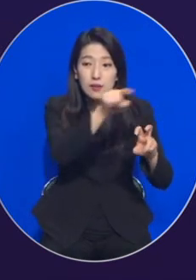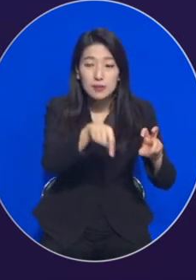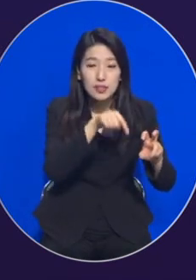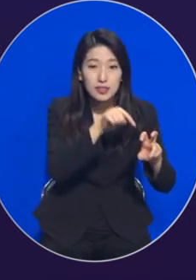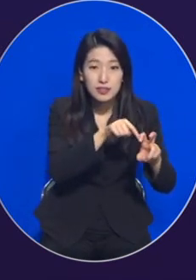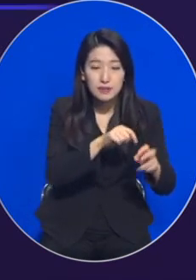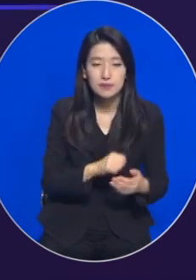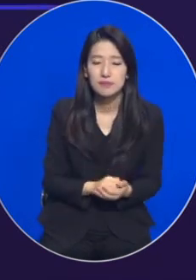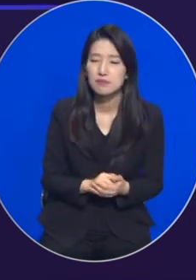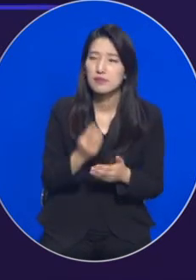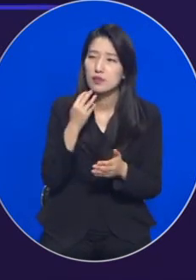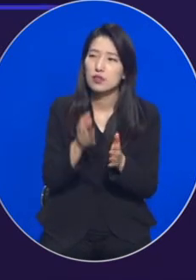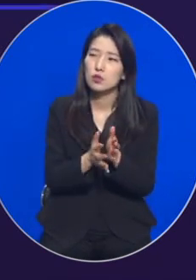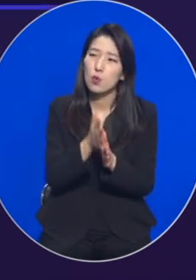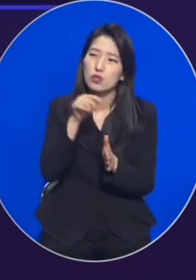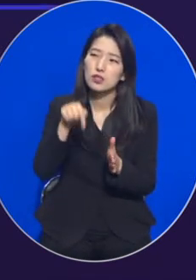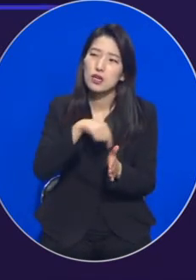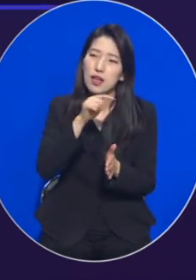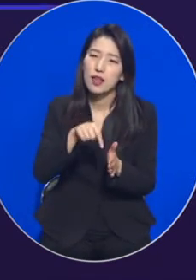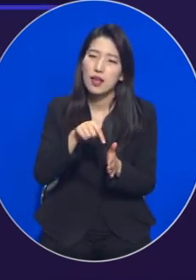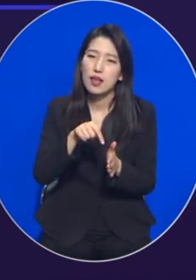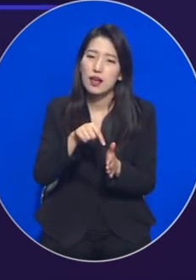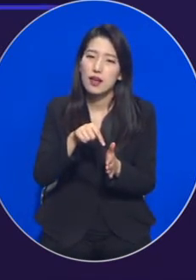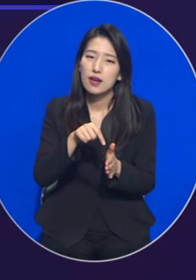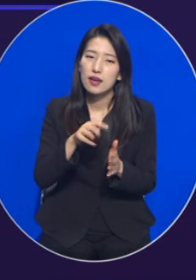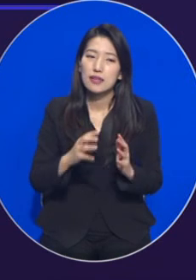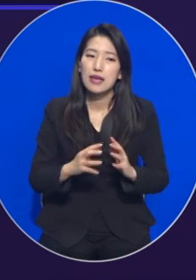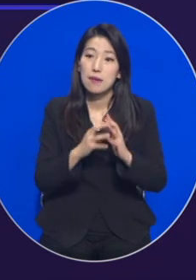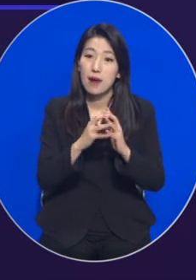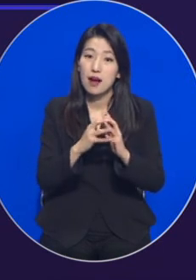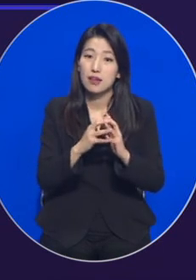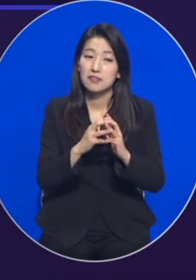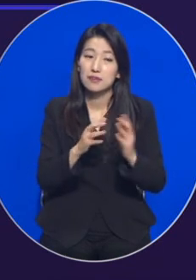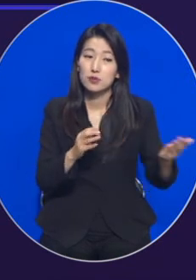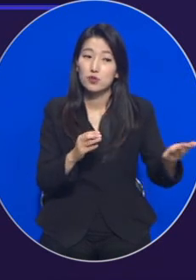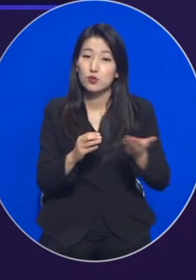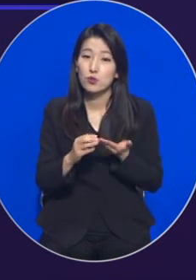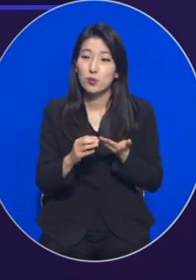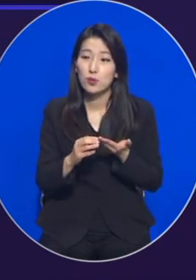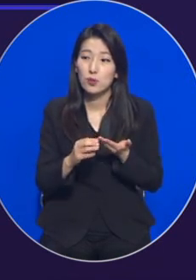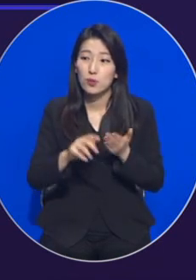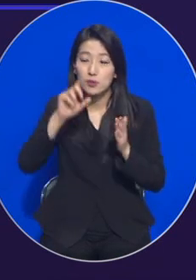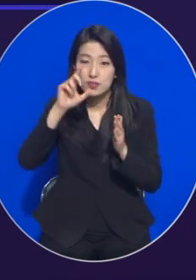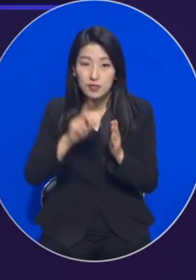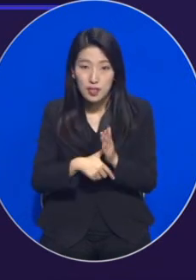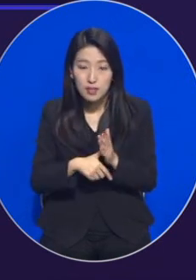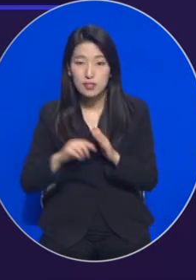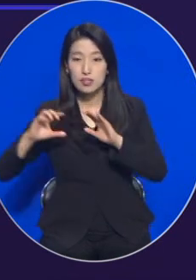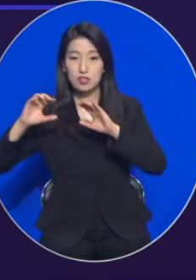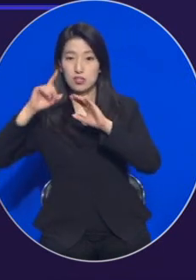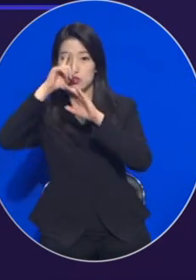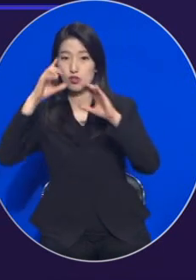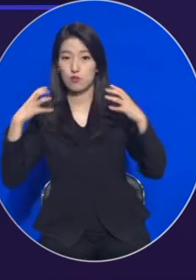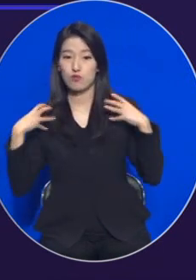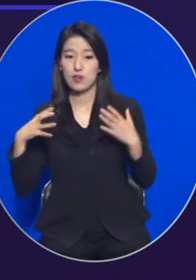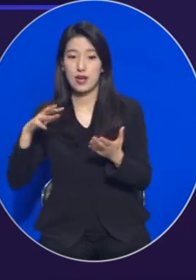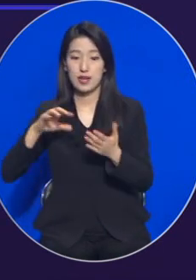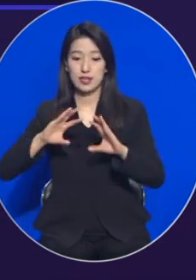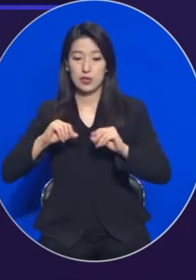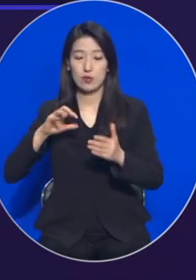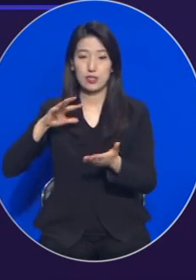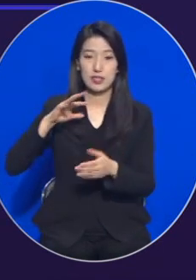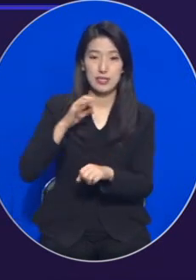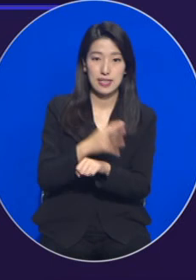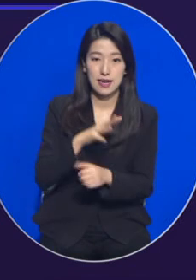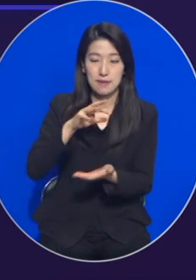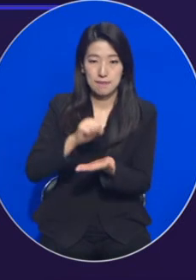등 도심 내 우수 입지를 발굴해 개발을 제한하면 공공이 지구 지정을 통해 부지를 확보하고 양질의 주택과